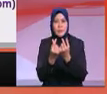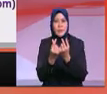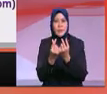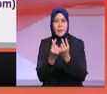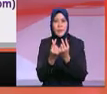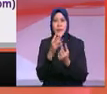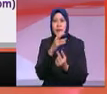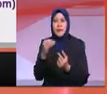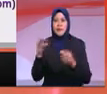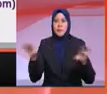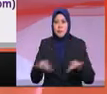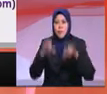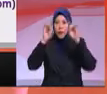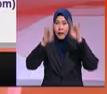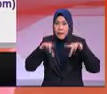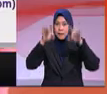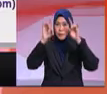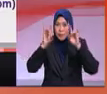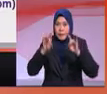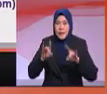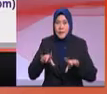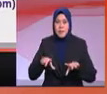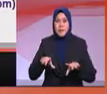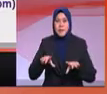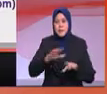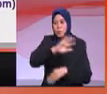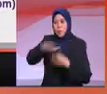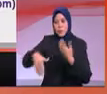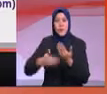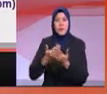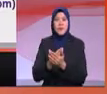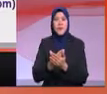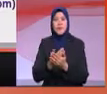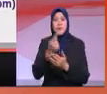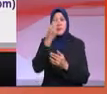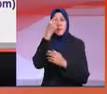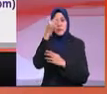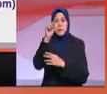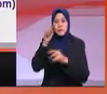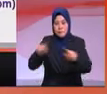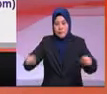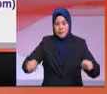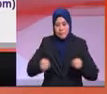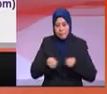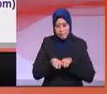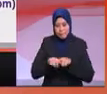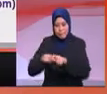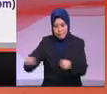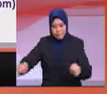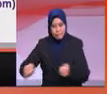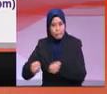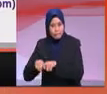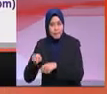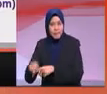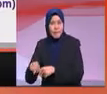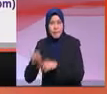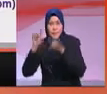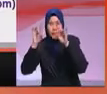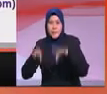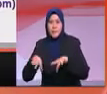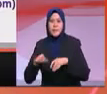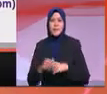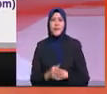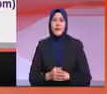dan jalankan saringan yang keseluruhan kepada tempat-tempat tersebut. Dan setakat ini kita